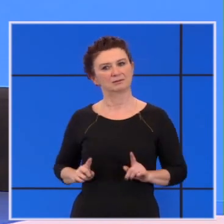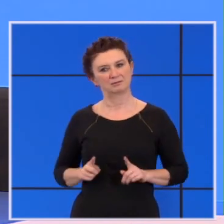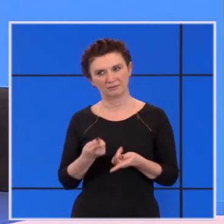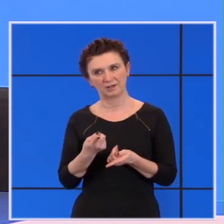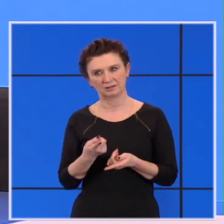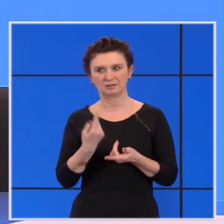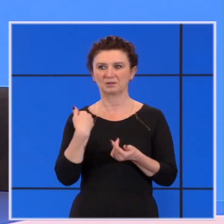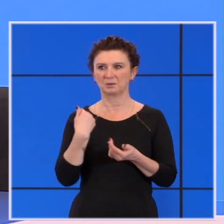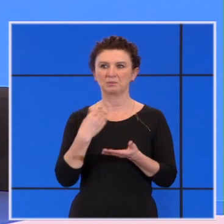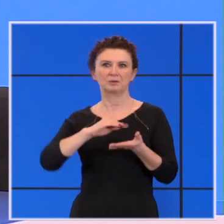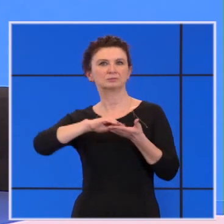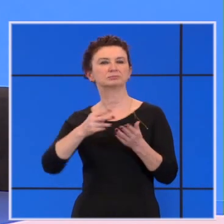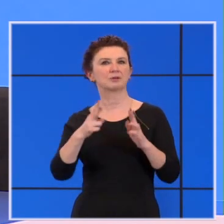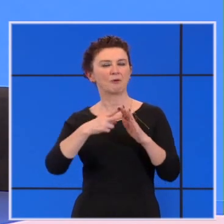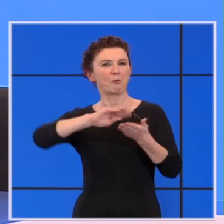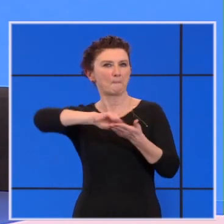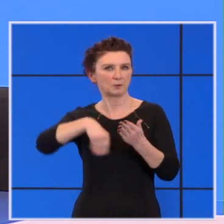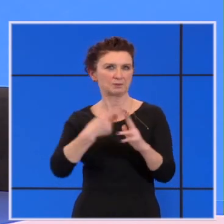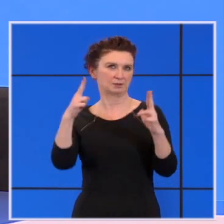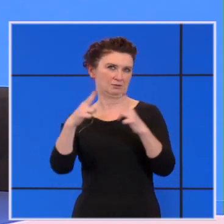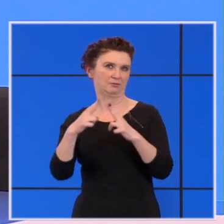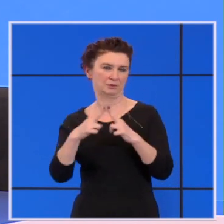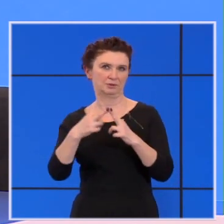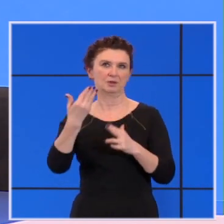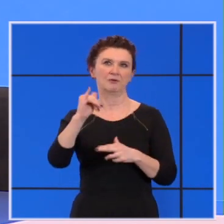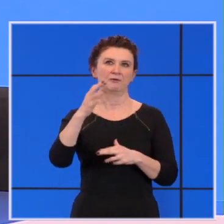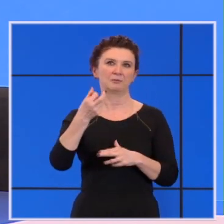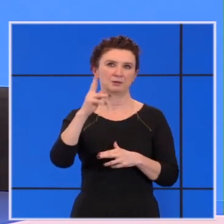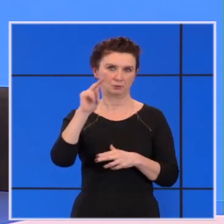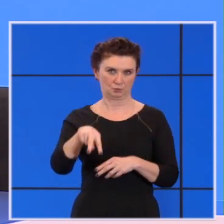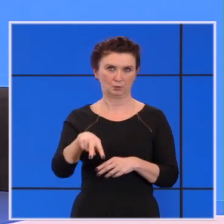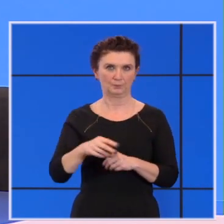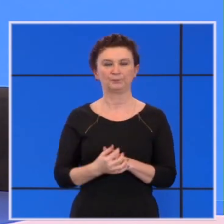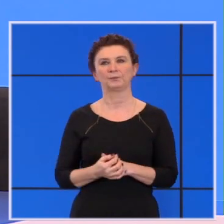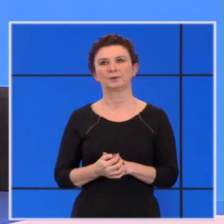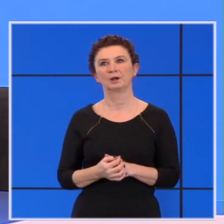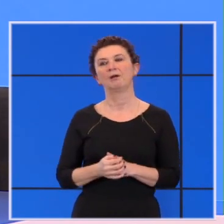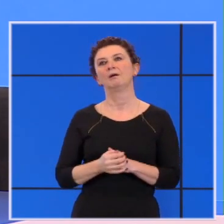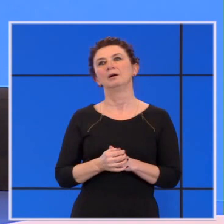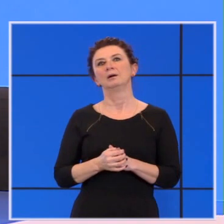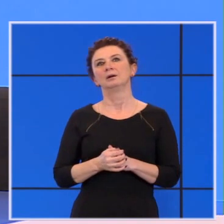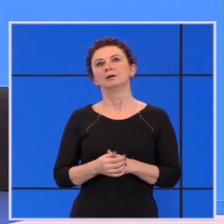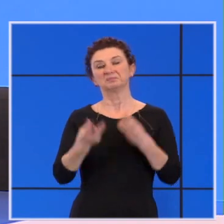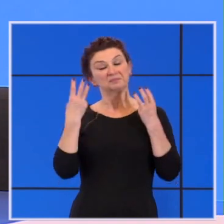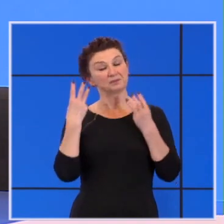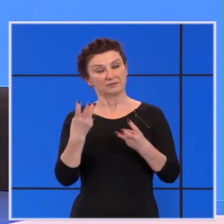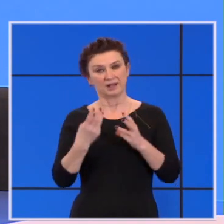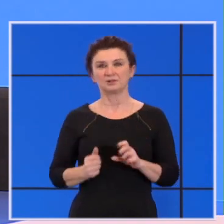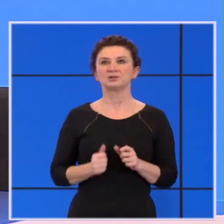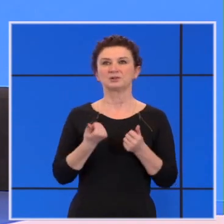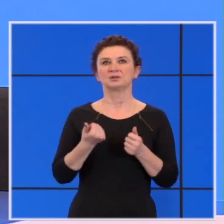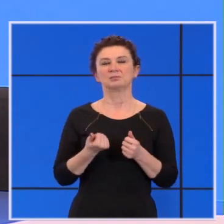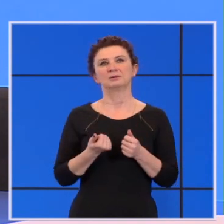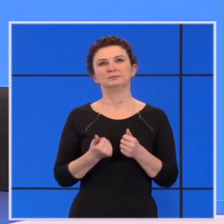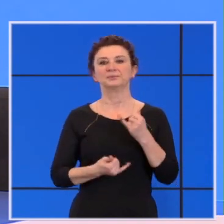są ci liderzy, którzy namawiają bardzo mocno do tego, aby stanowisko Unii Europejskiej było skuteczne. Ono może być skuteczne tylko wtedy,